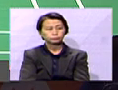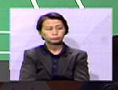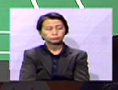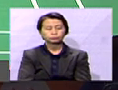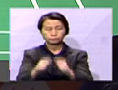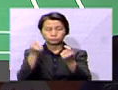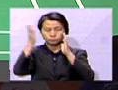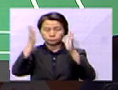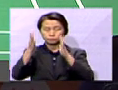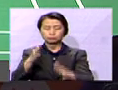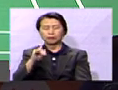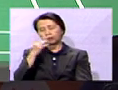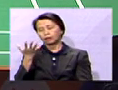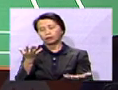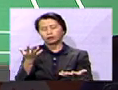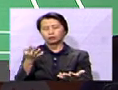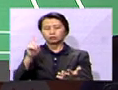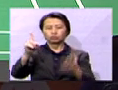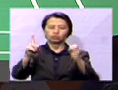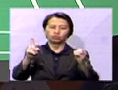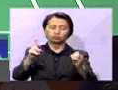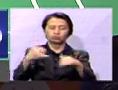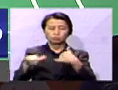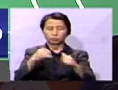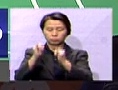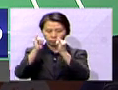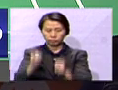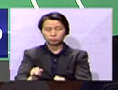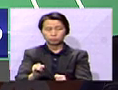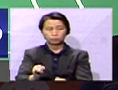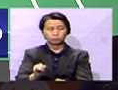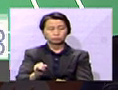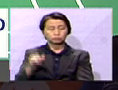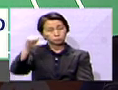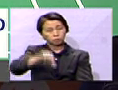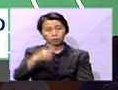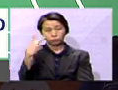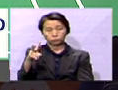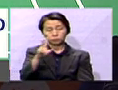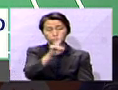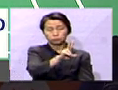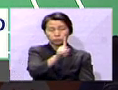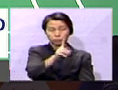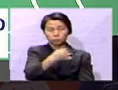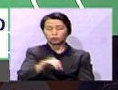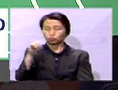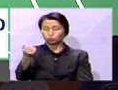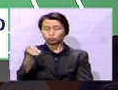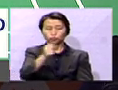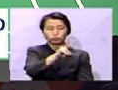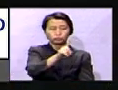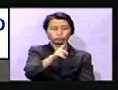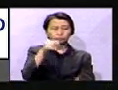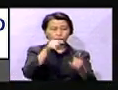Pasukan negara bermula hambar ketinggalan 0-1 apabila pemain perseorangan Sonia Chiah tewas 12-21 dan 10-21